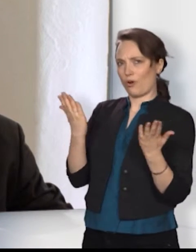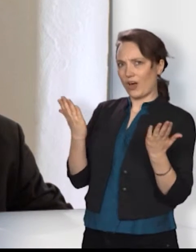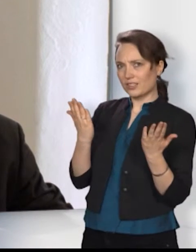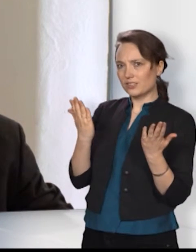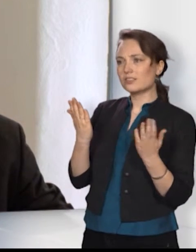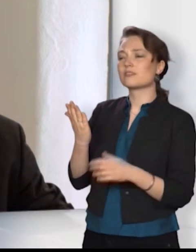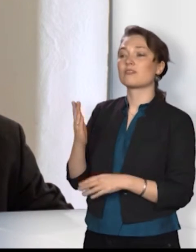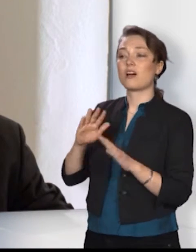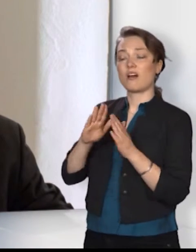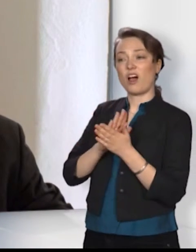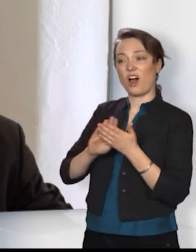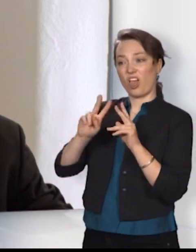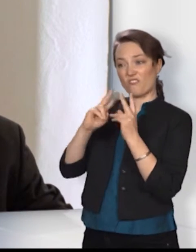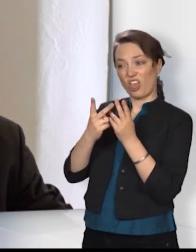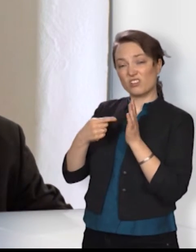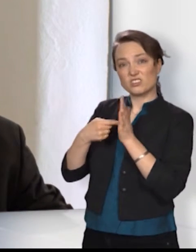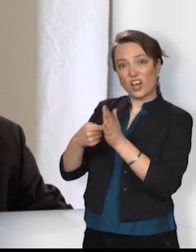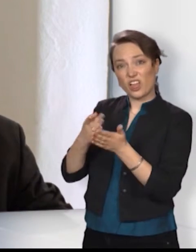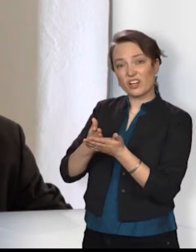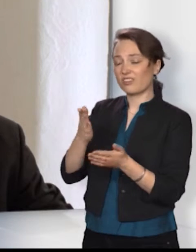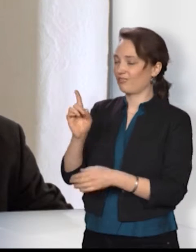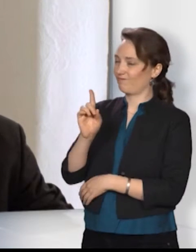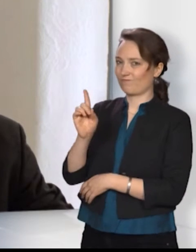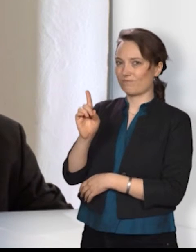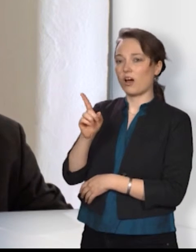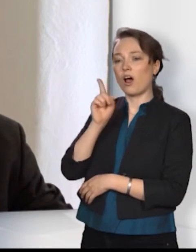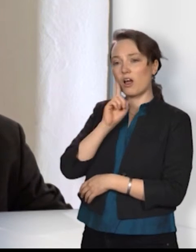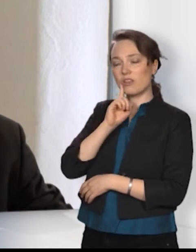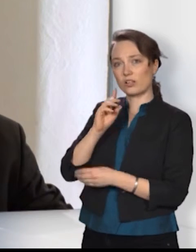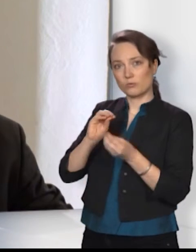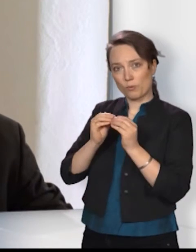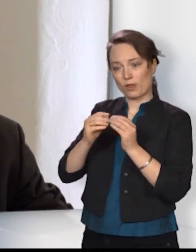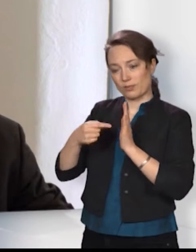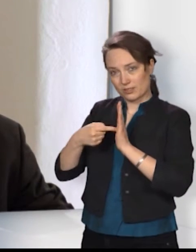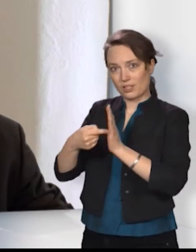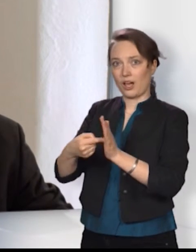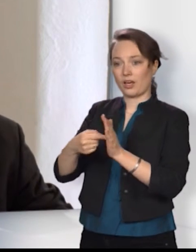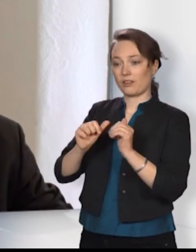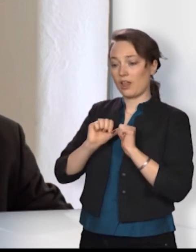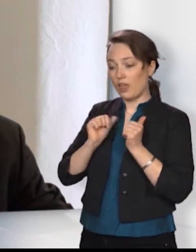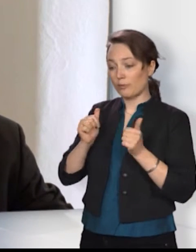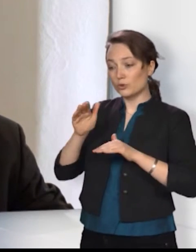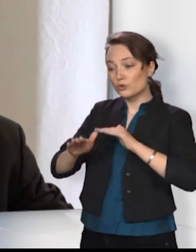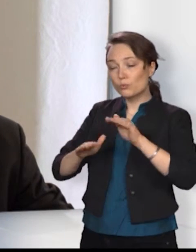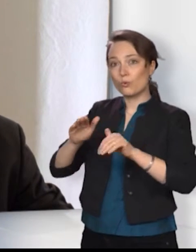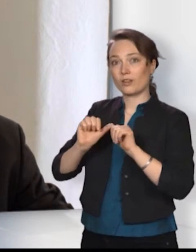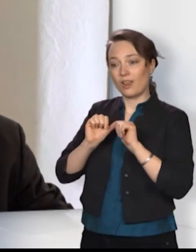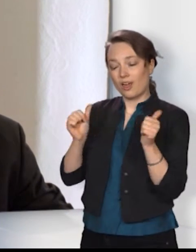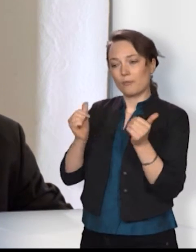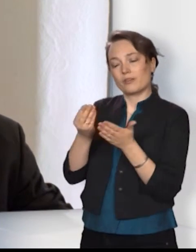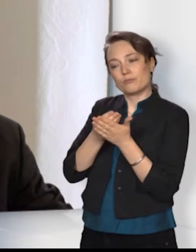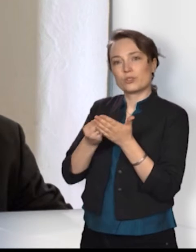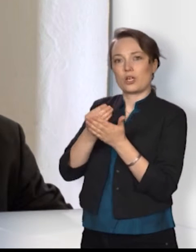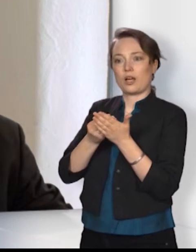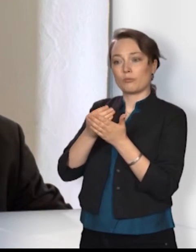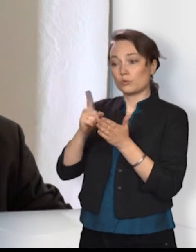keine heile Welt vermitteln, sondern die Alltagsprobleme benennen, Leben und Lebensspuren beschreiben und zeigen,